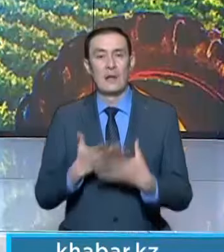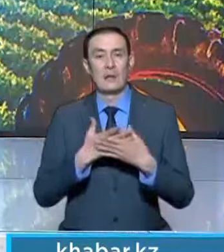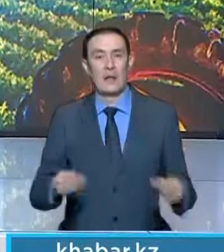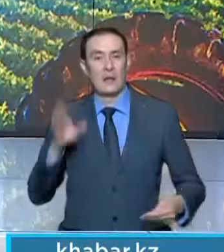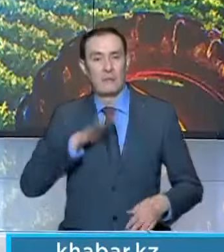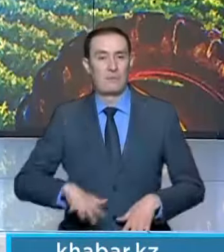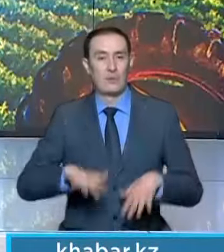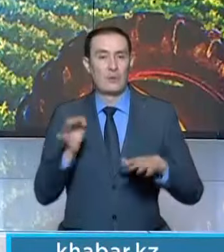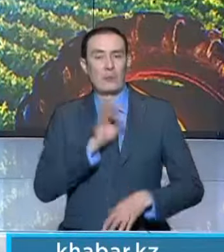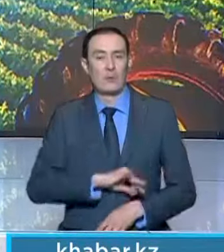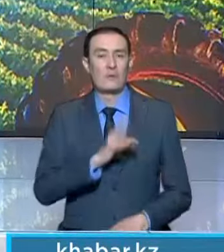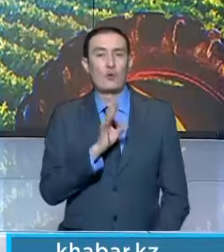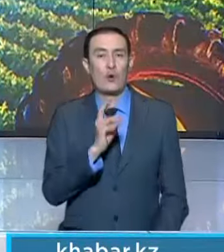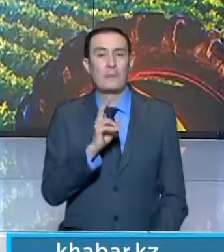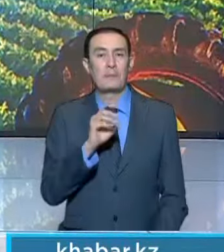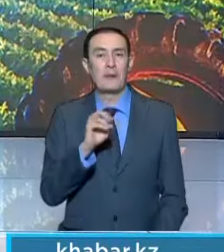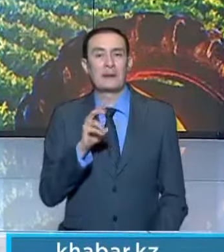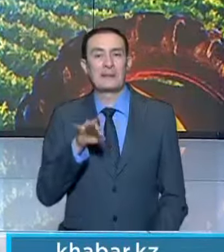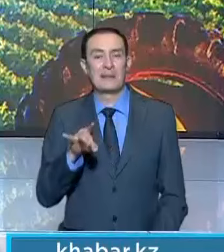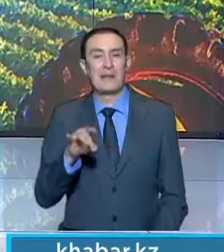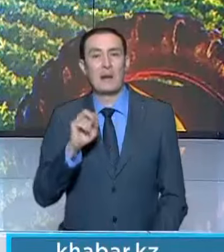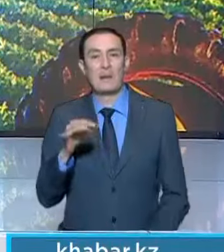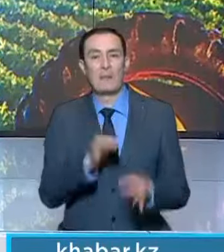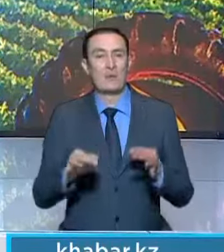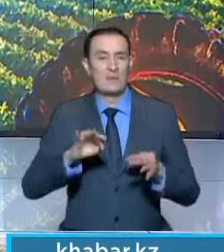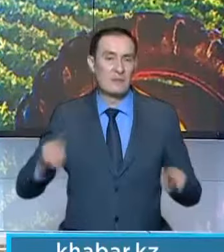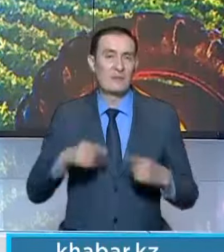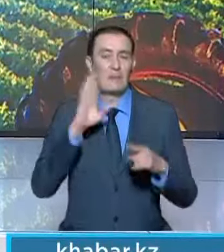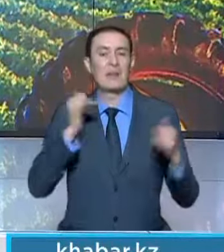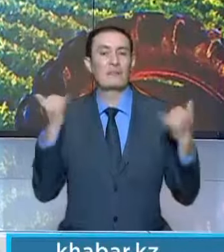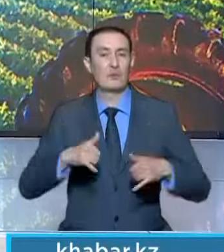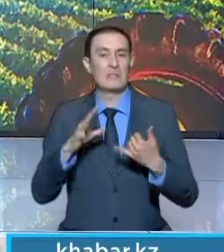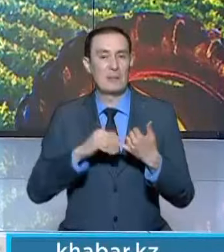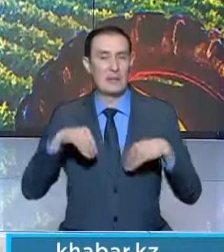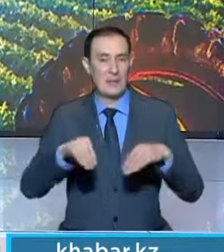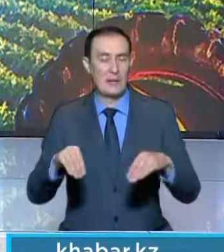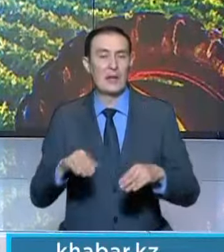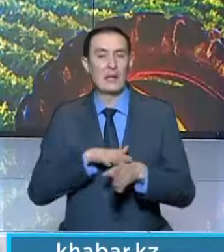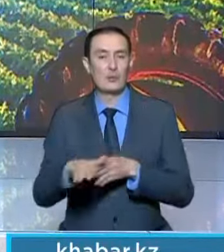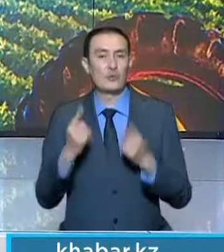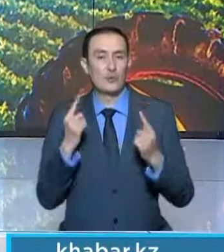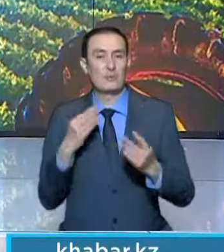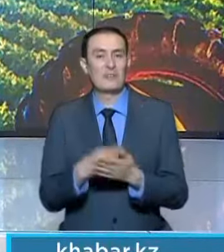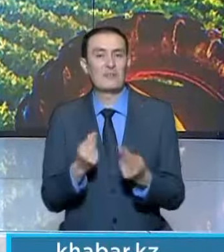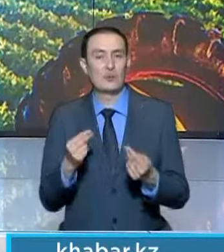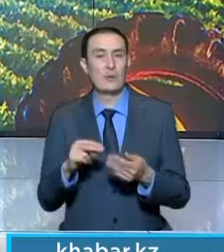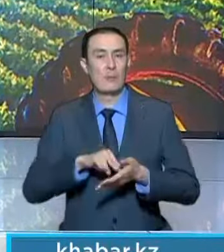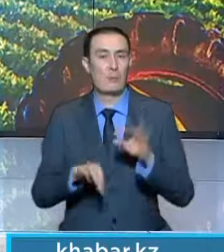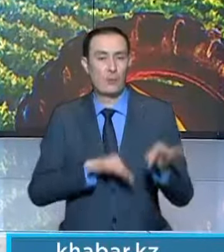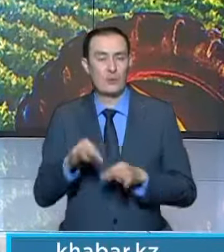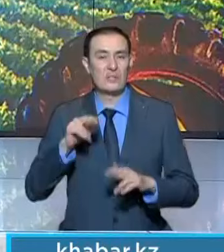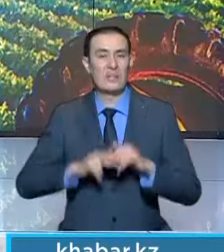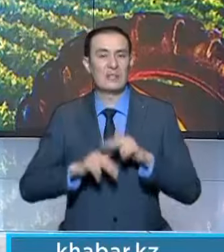Талые воды на пользу в Кокпектинском районе в области Абай возрождает поливное земледелие. В регионе реализуется крупный инвестиционный проект